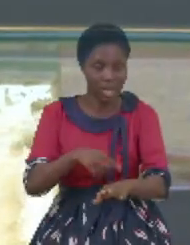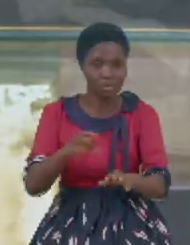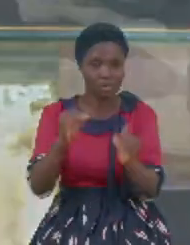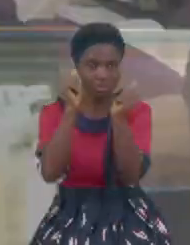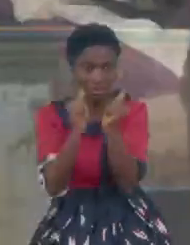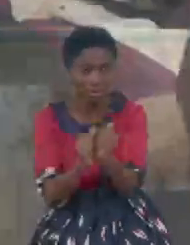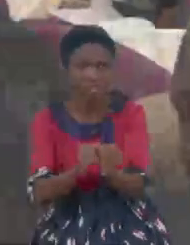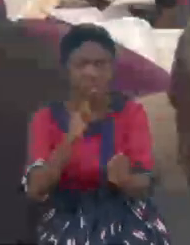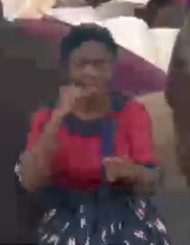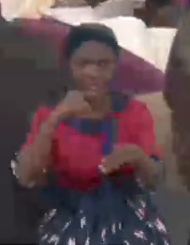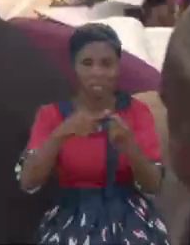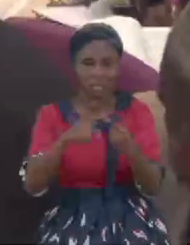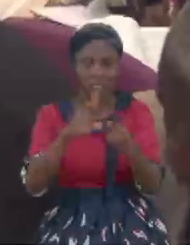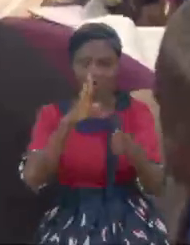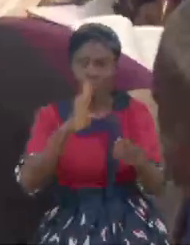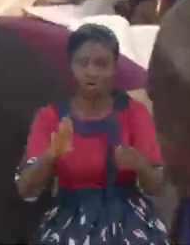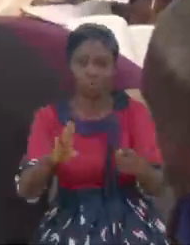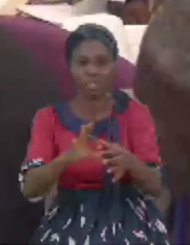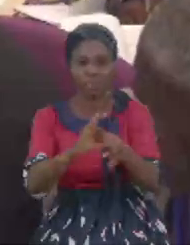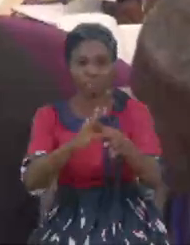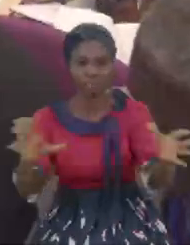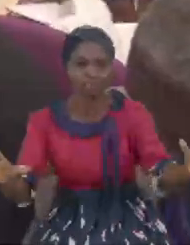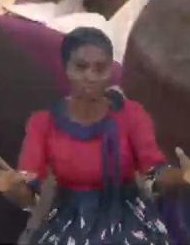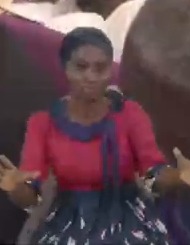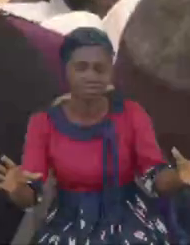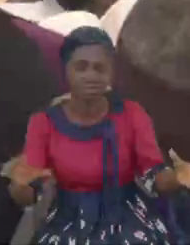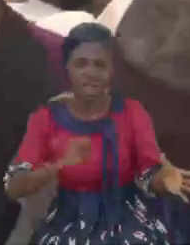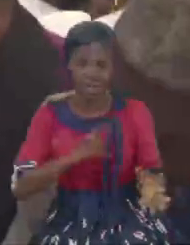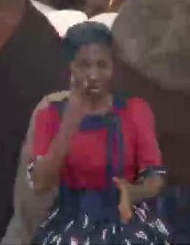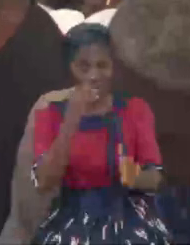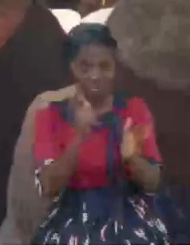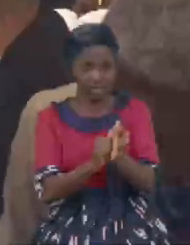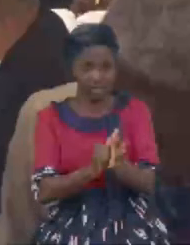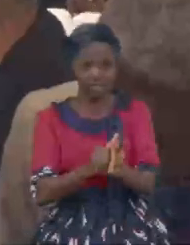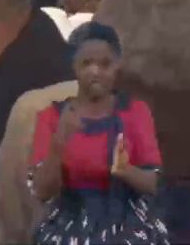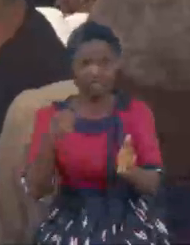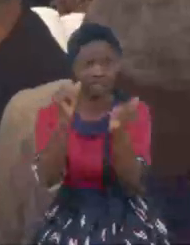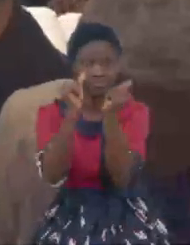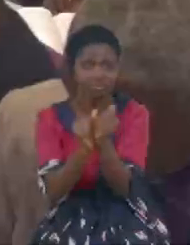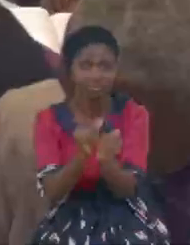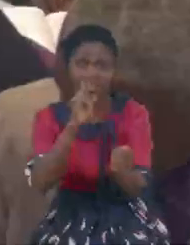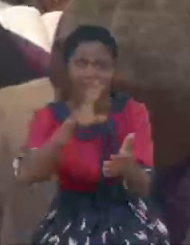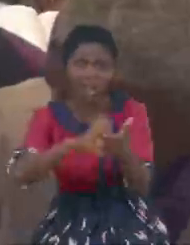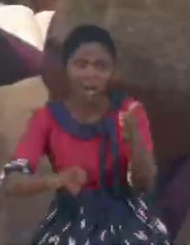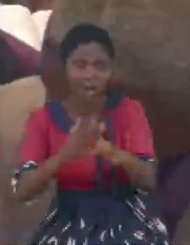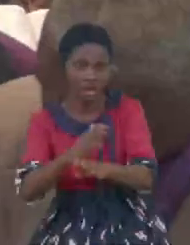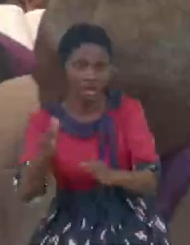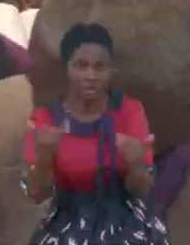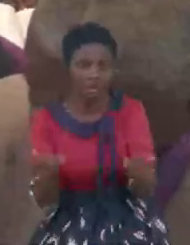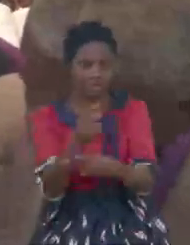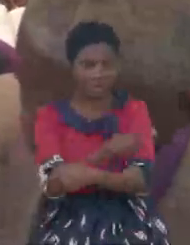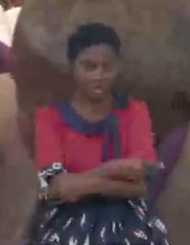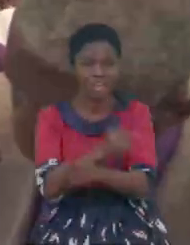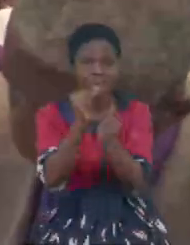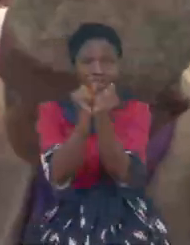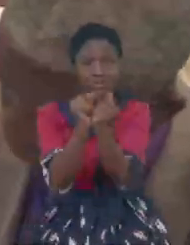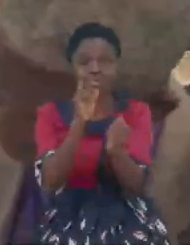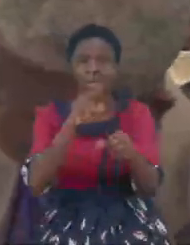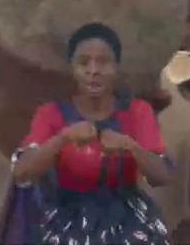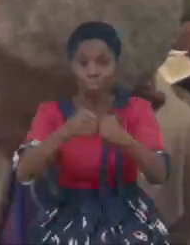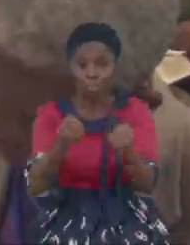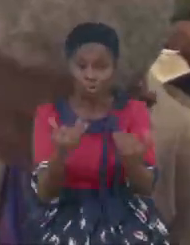captifs soient libérés. Je vois que la captivité est ôtée ce jour. Les jougs sont brisés